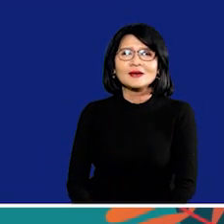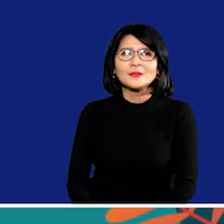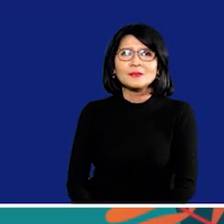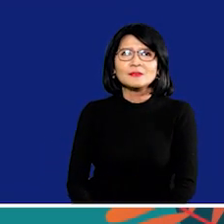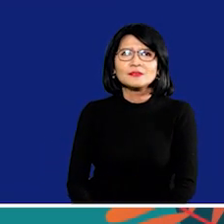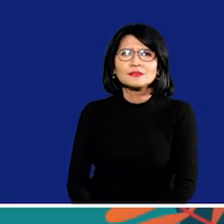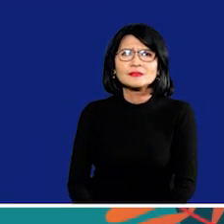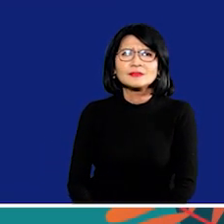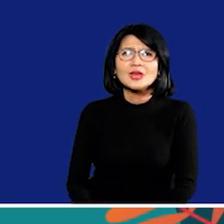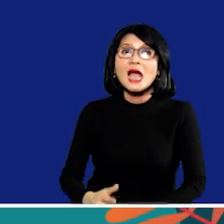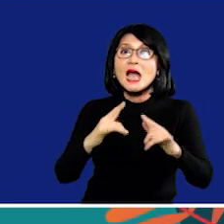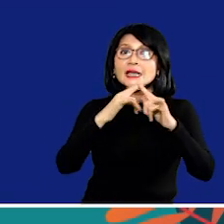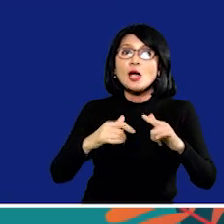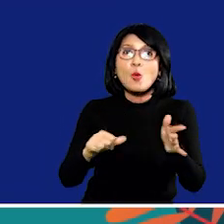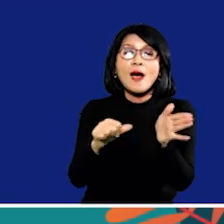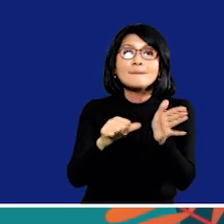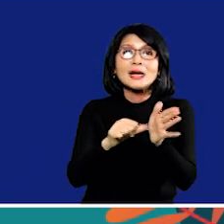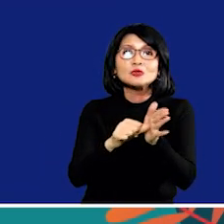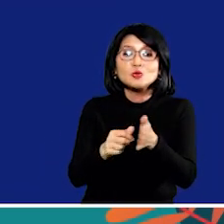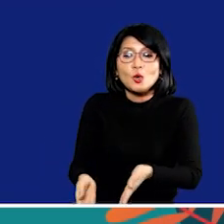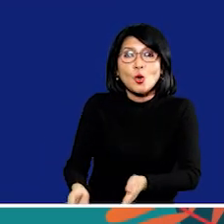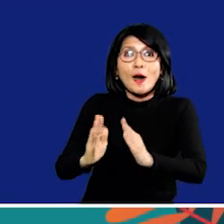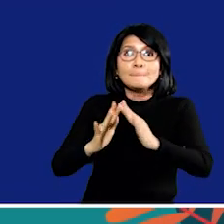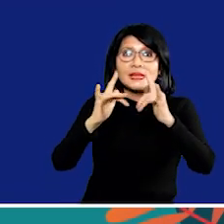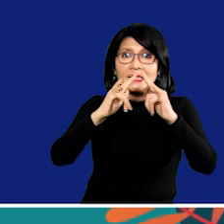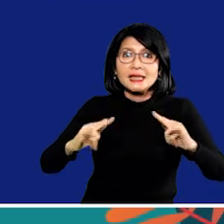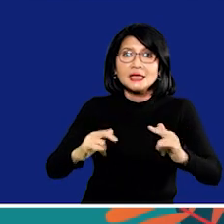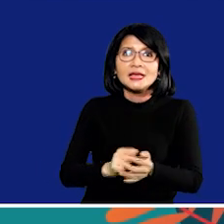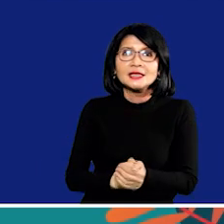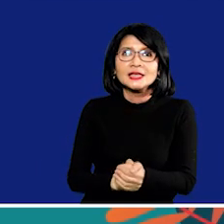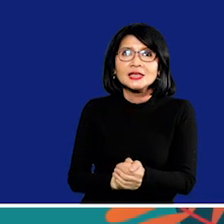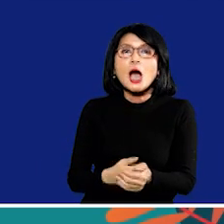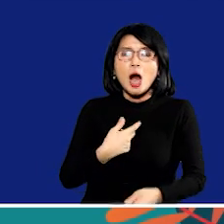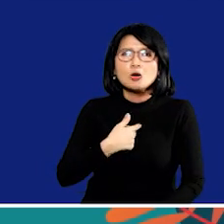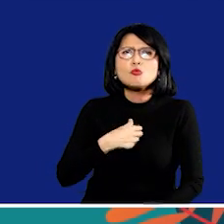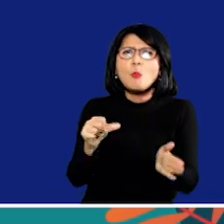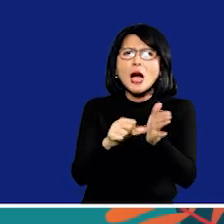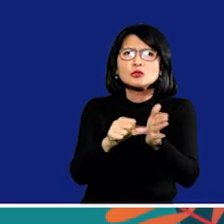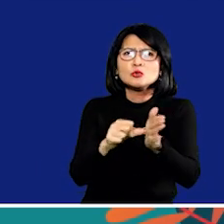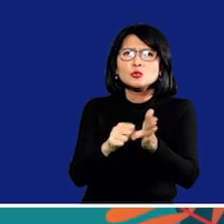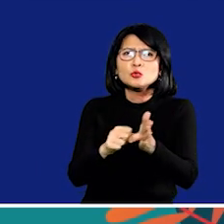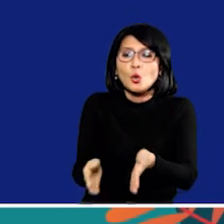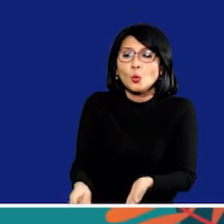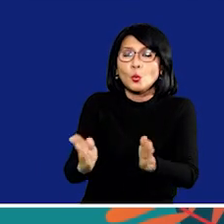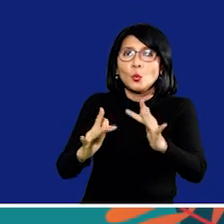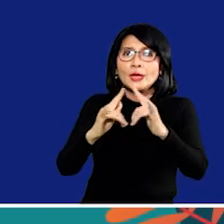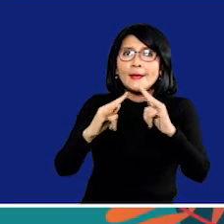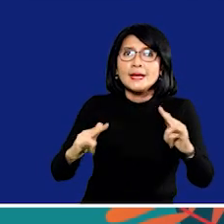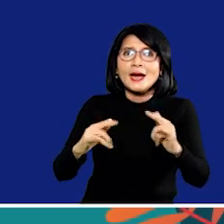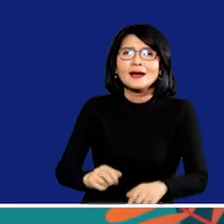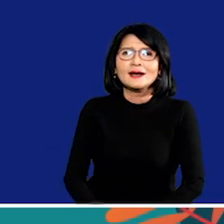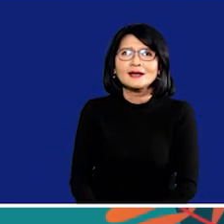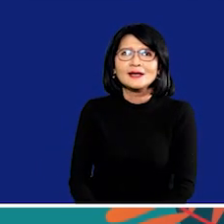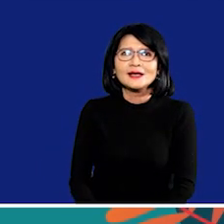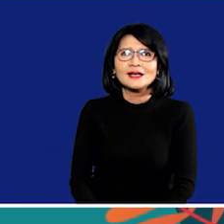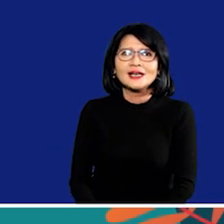ini. Jewa juga bantu buat tendanya nggak? Aku bantu bikin tenda. Oh ya?